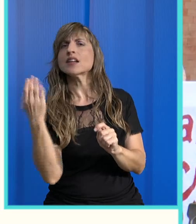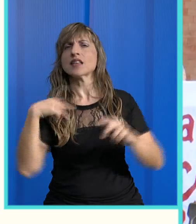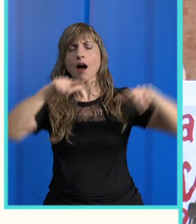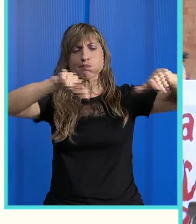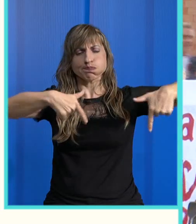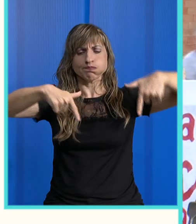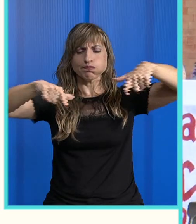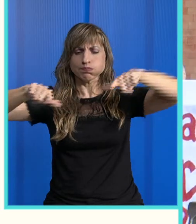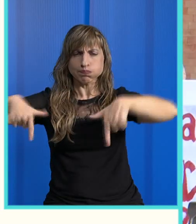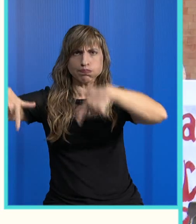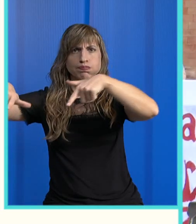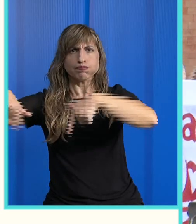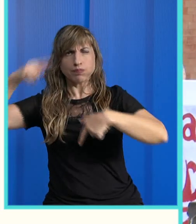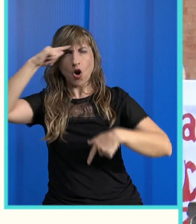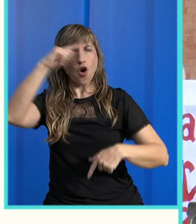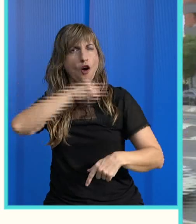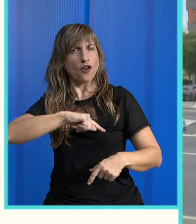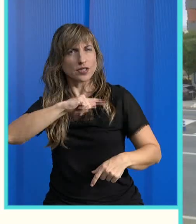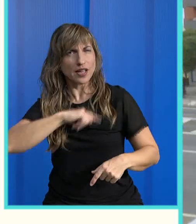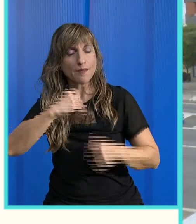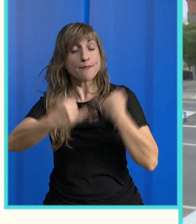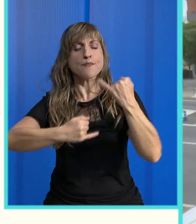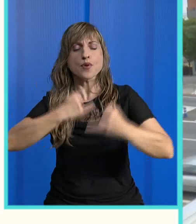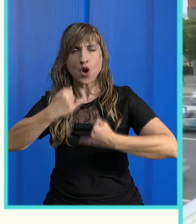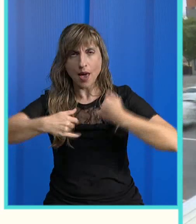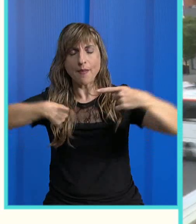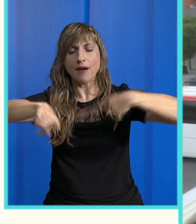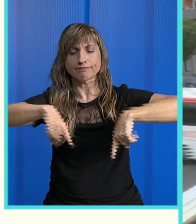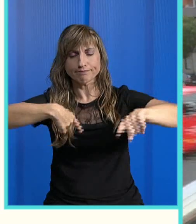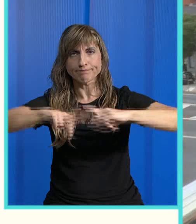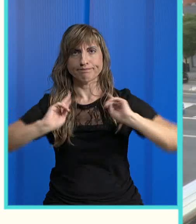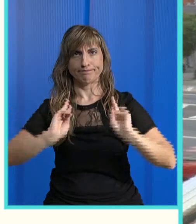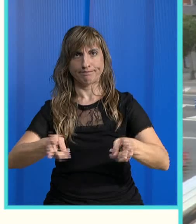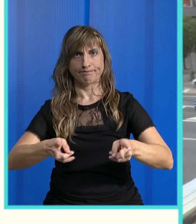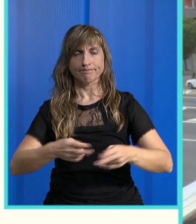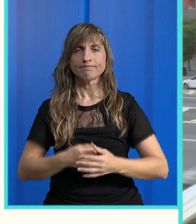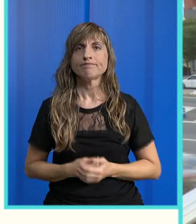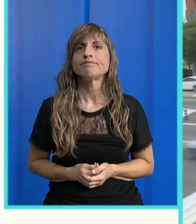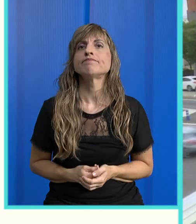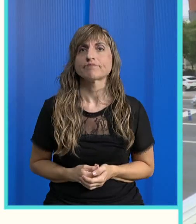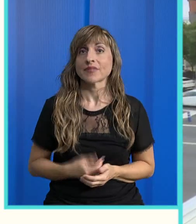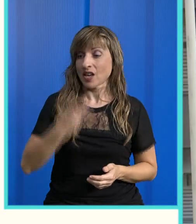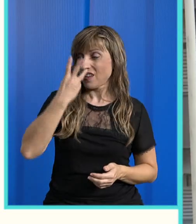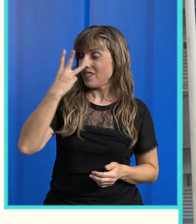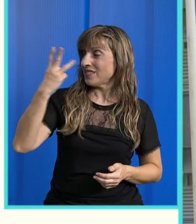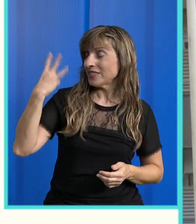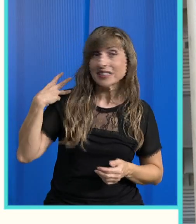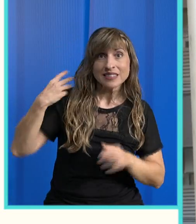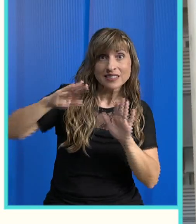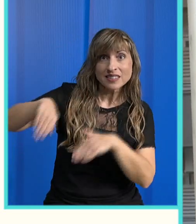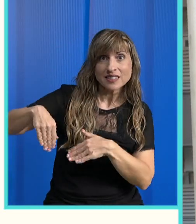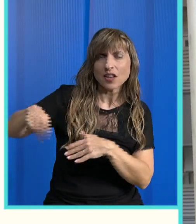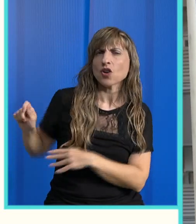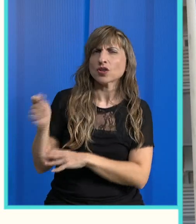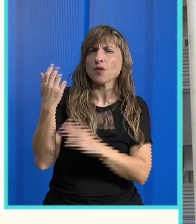pancartes per conscienciar dels problemes que genera la C31. Des de la plataforma consideren que en els darrers tres anys han aconseguit que molts